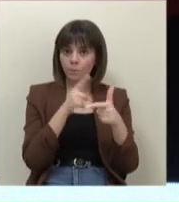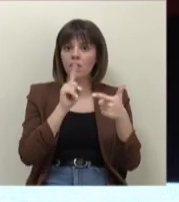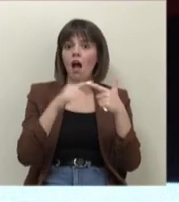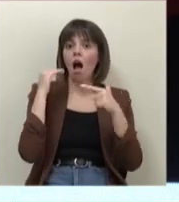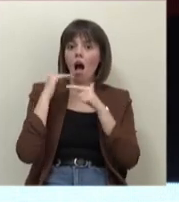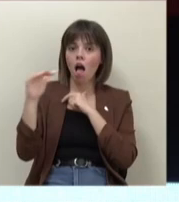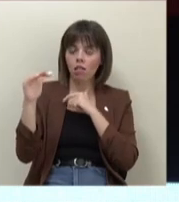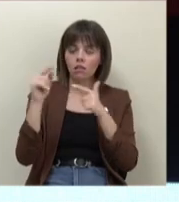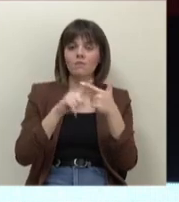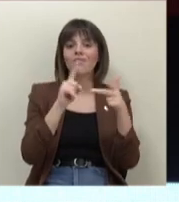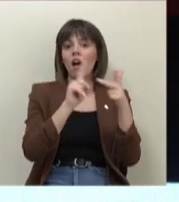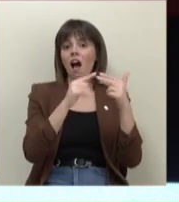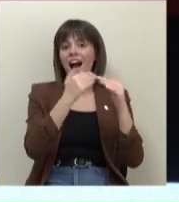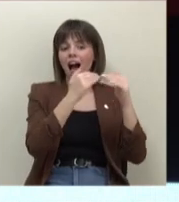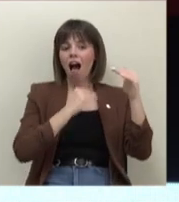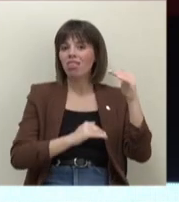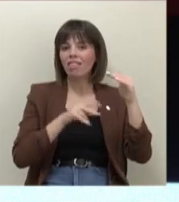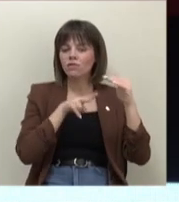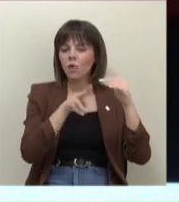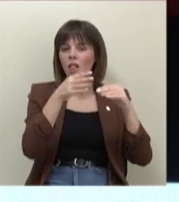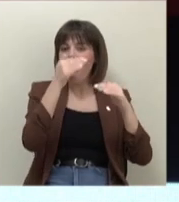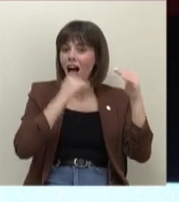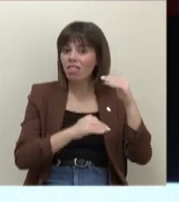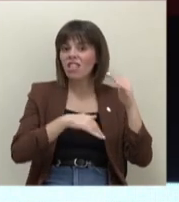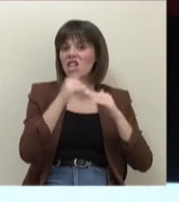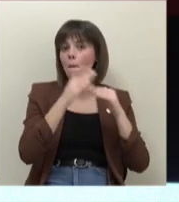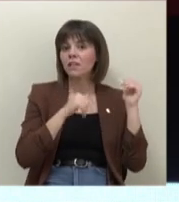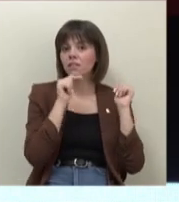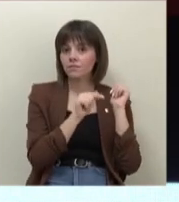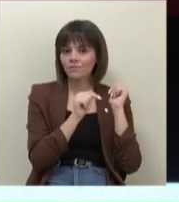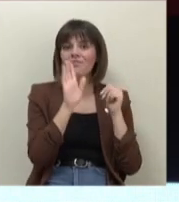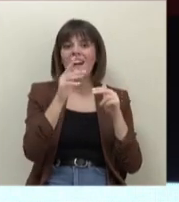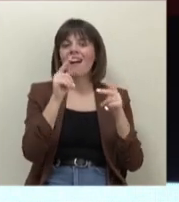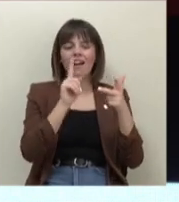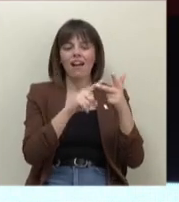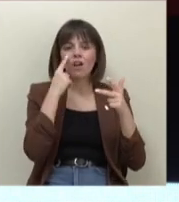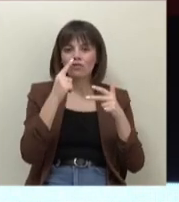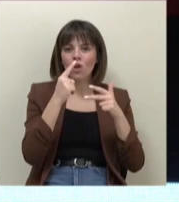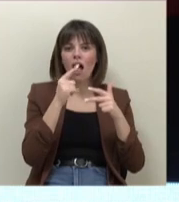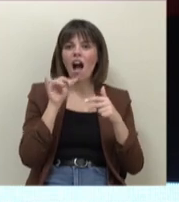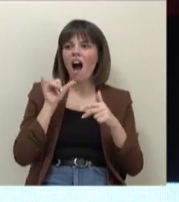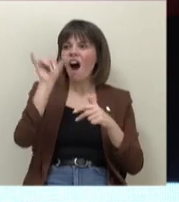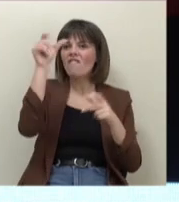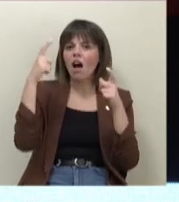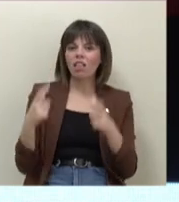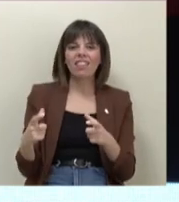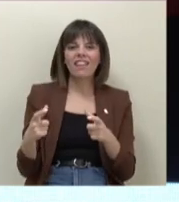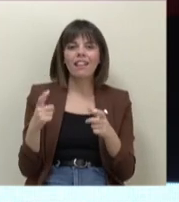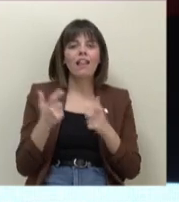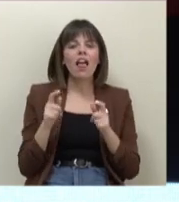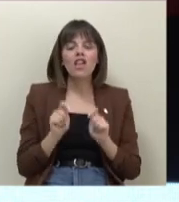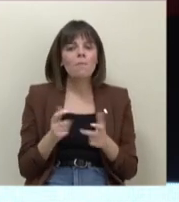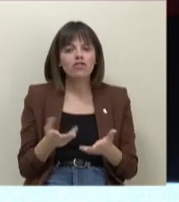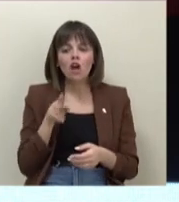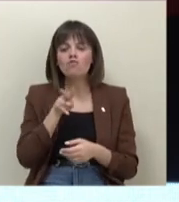halk, altyapı. Şimdi altyapıda hatta şunu da unutmadan söyleyeyim. Havaalanı nereye yapılacak? Yol